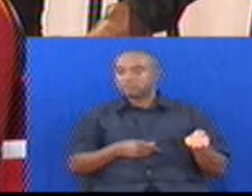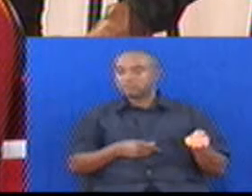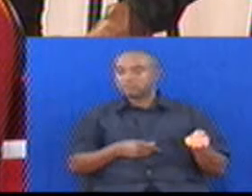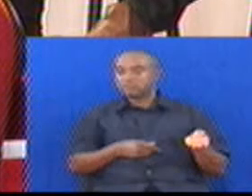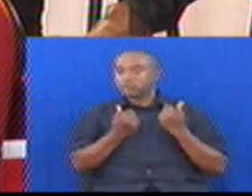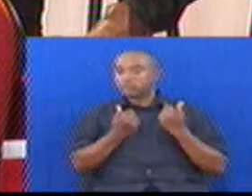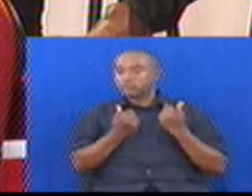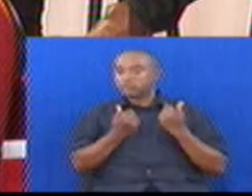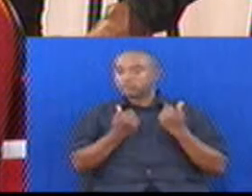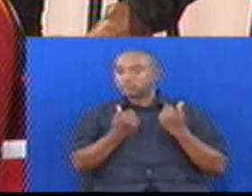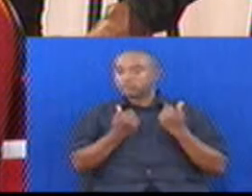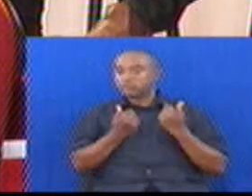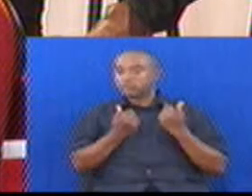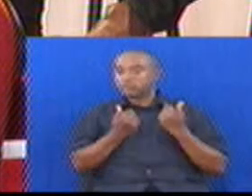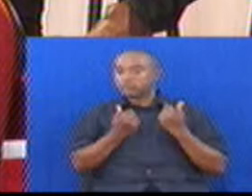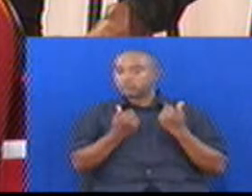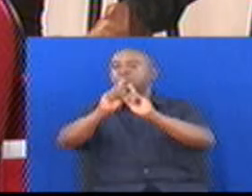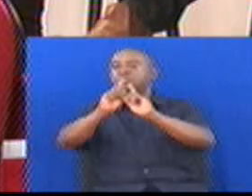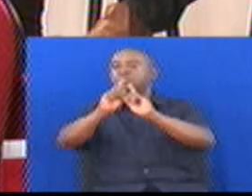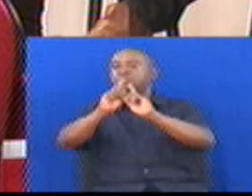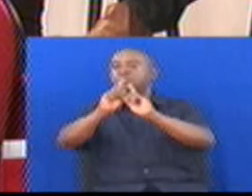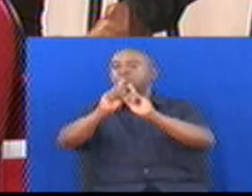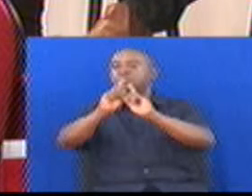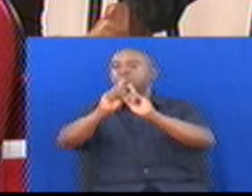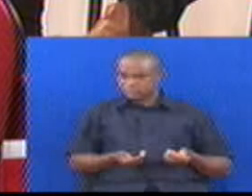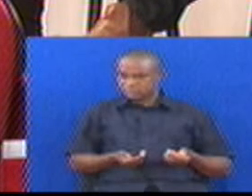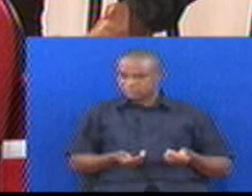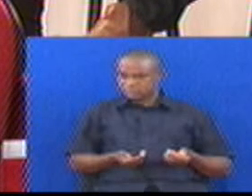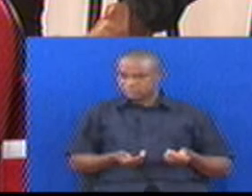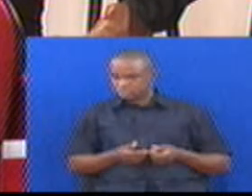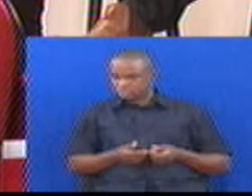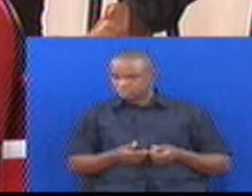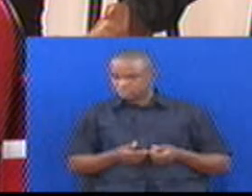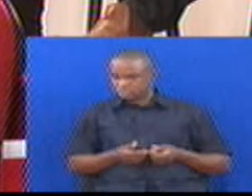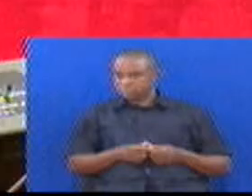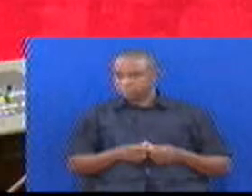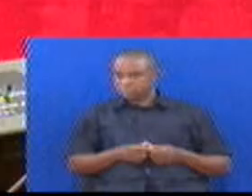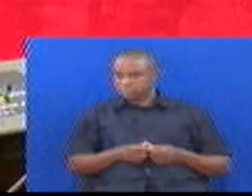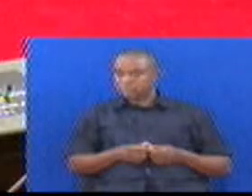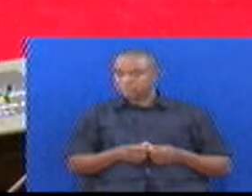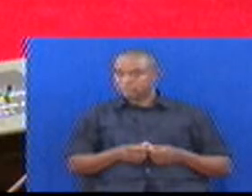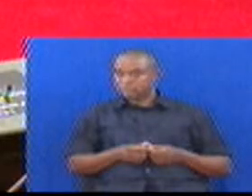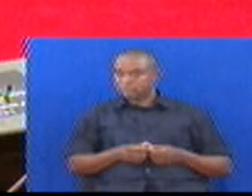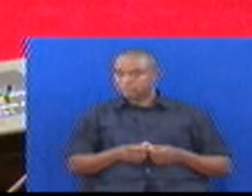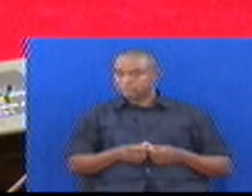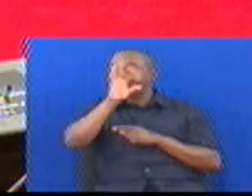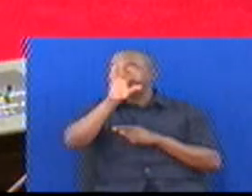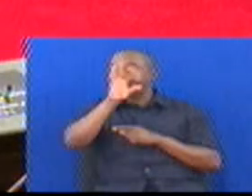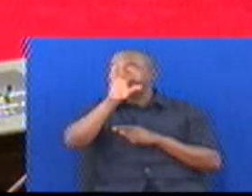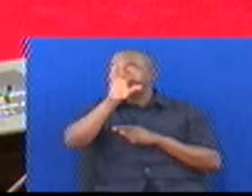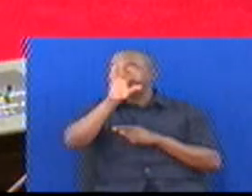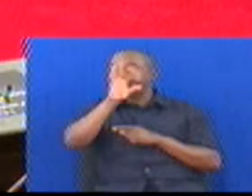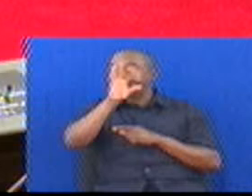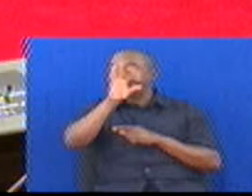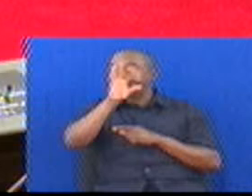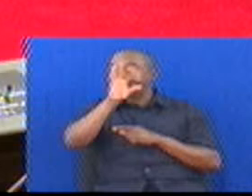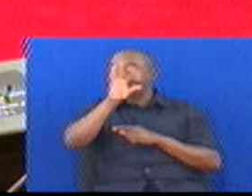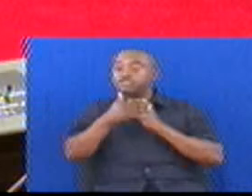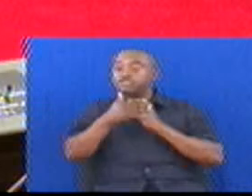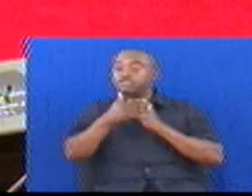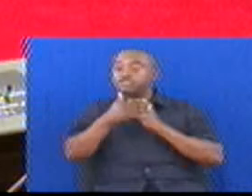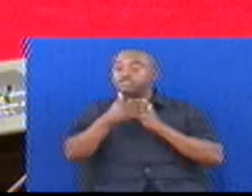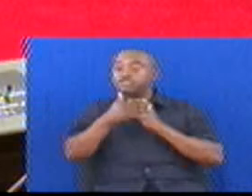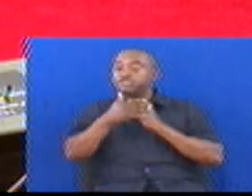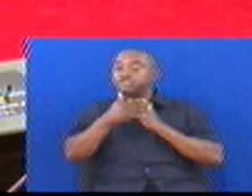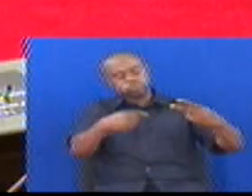na kuvurugika kwa mfumo wa uzalishaji na uhitishaji, supply and demand chain duniani. Mataifa mengi yalikumbana